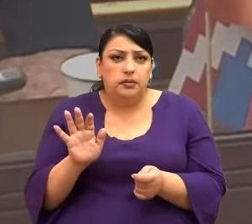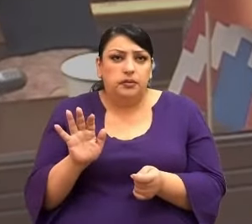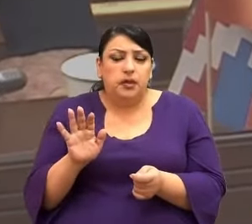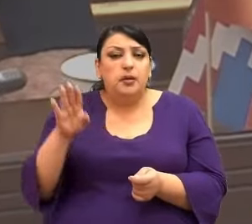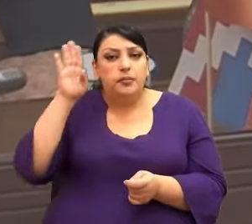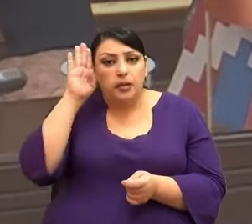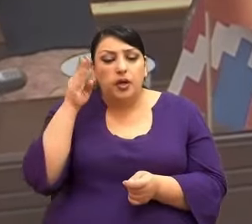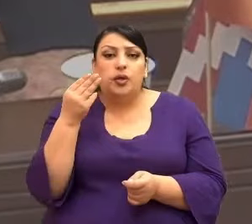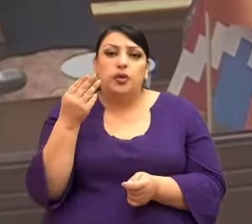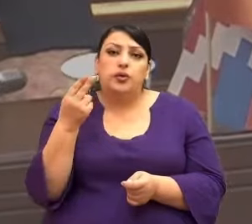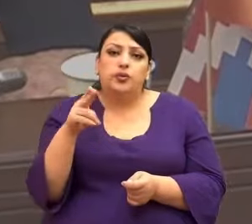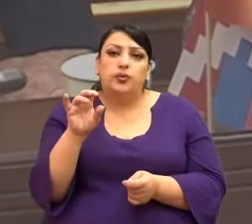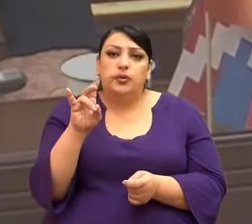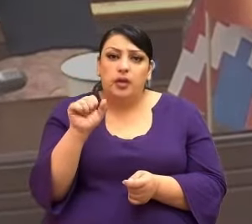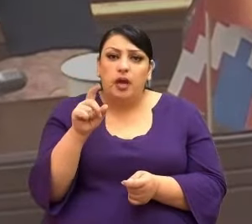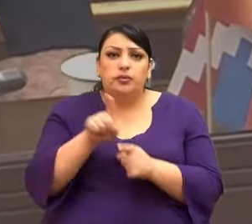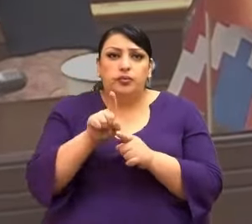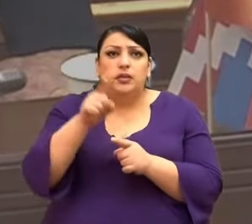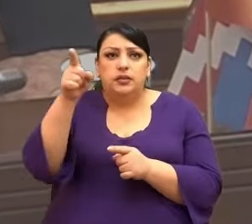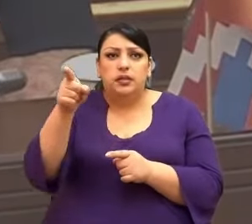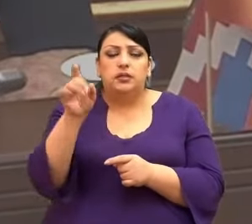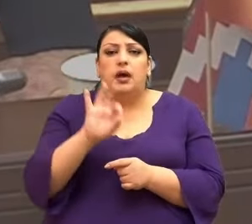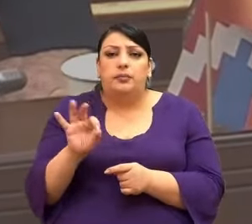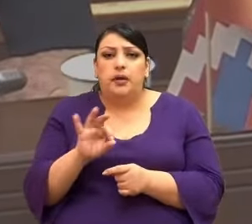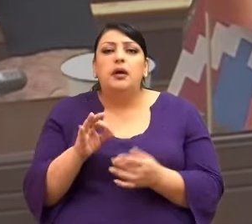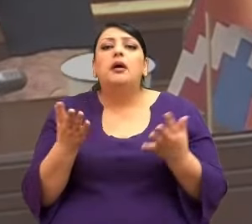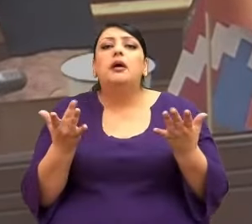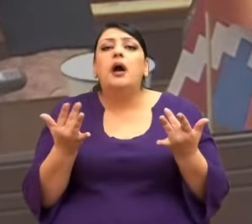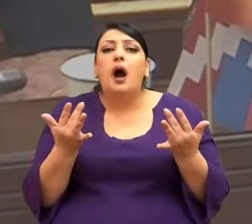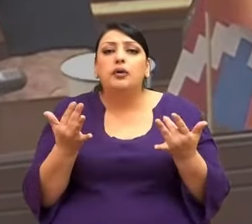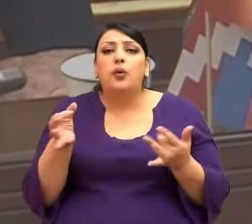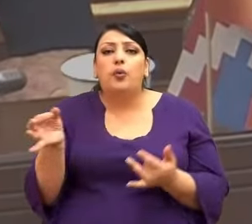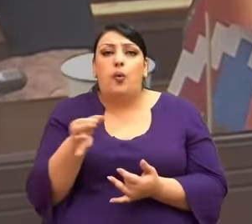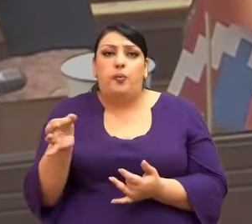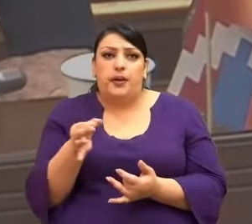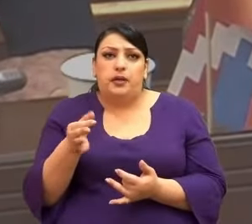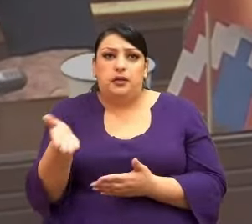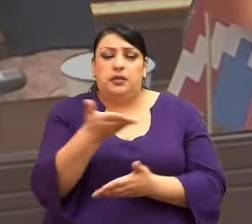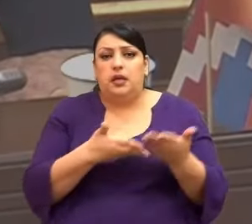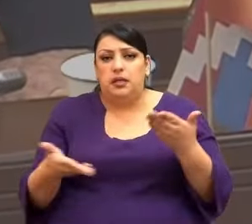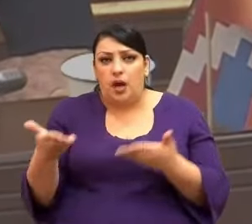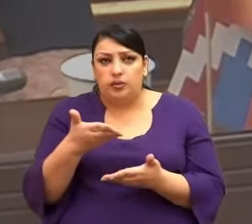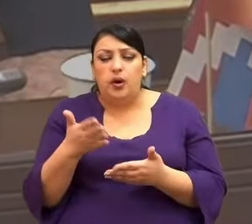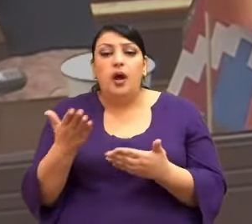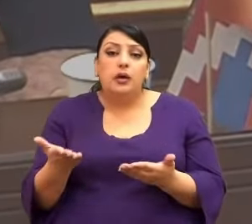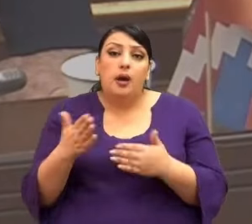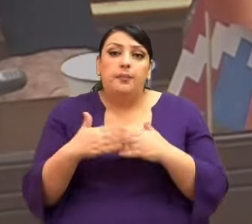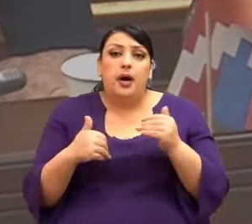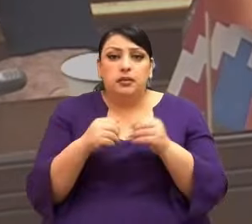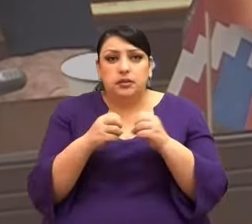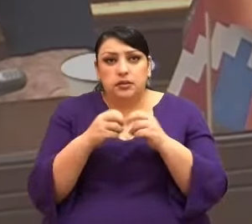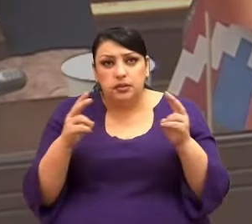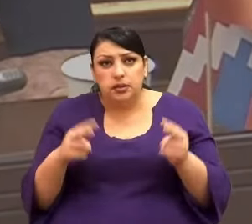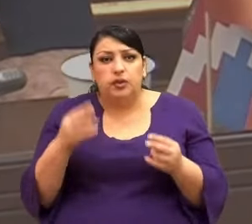պարոն Թունյան, նաև ձեզ է վերաբերում, քանի կոպե կարժի այս քննարկումները կամ մասնագիտական